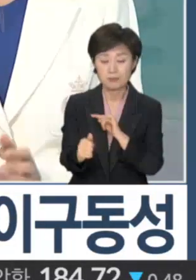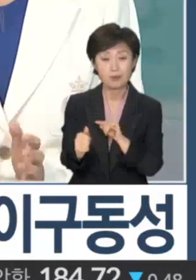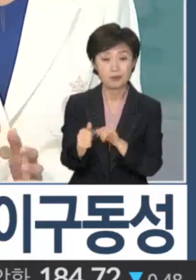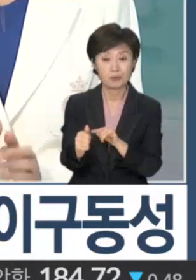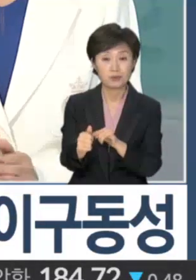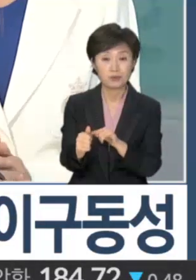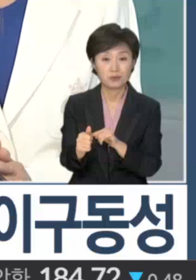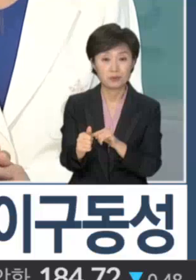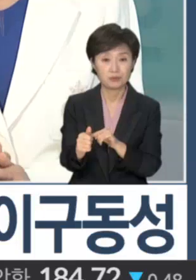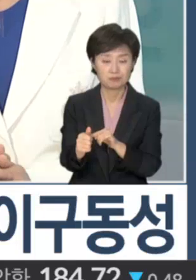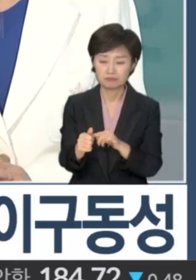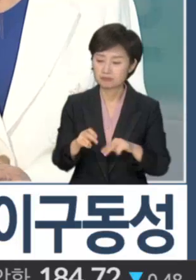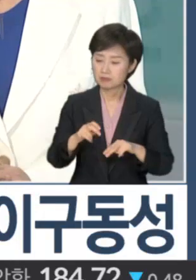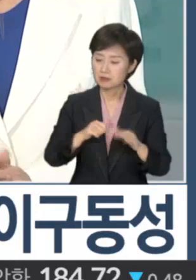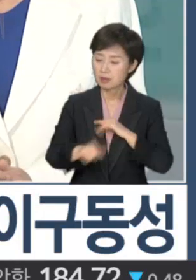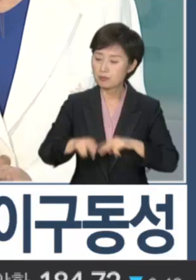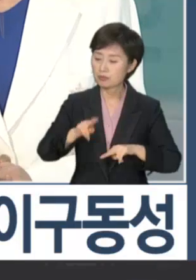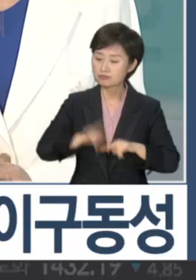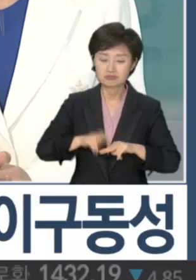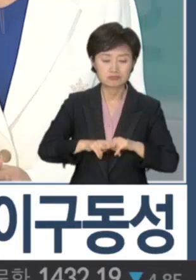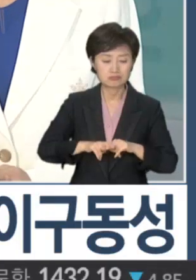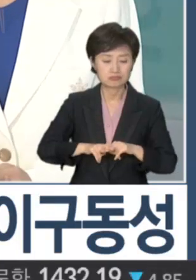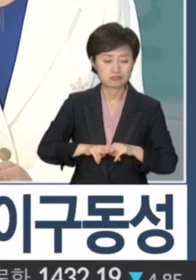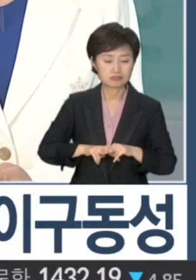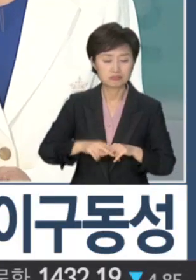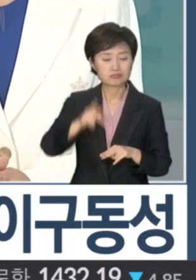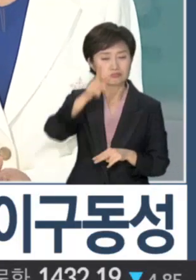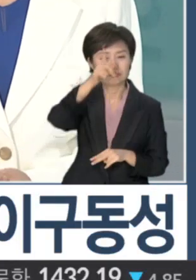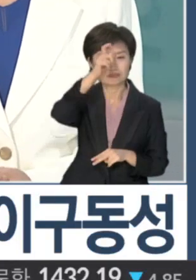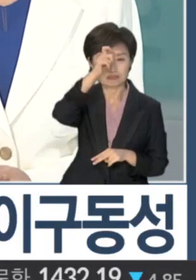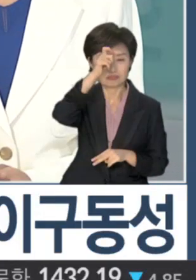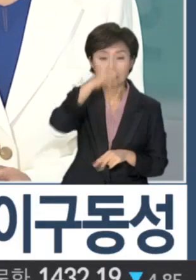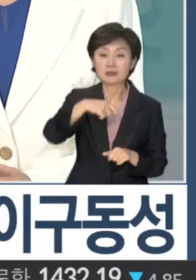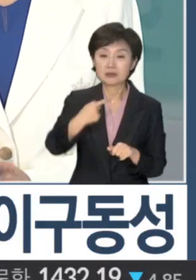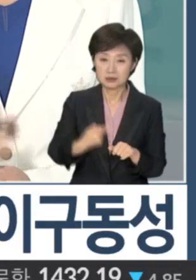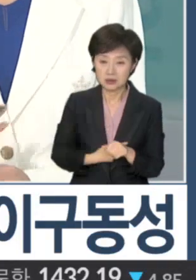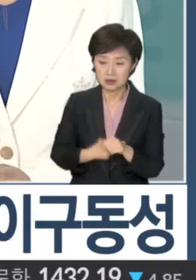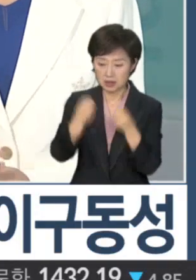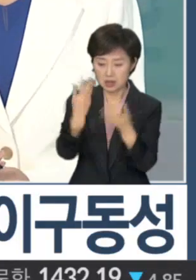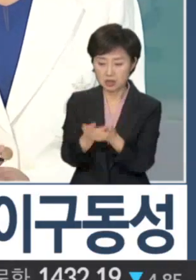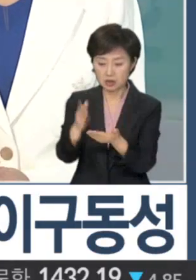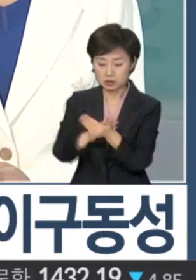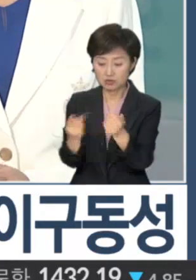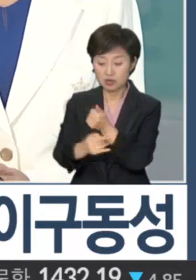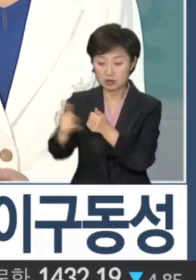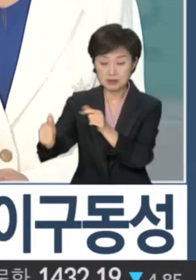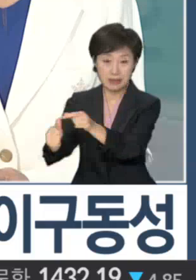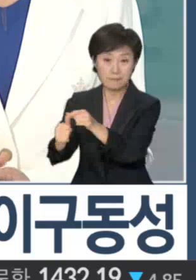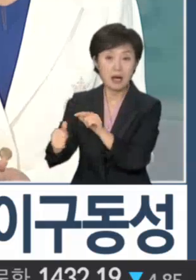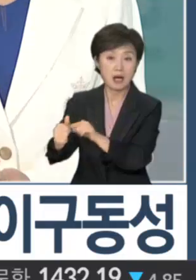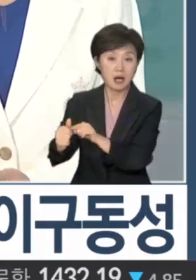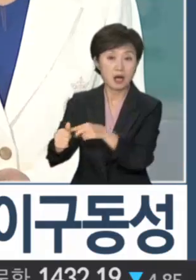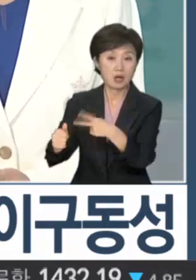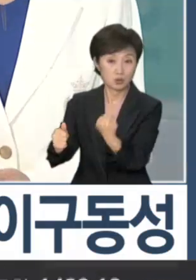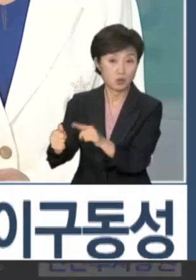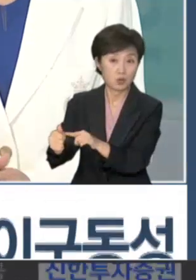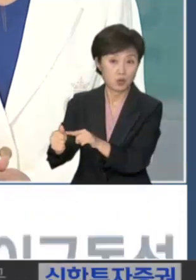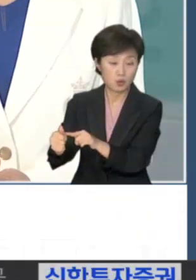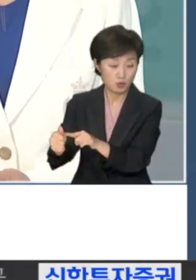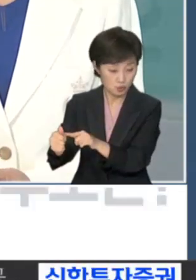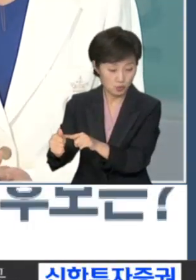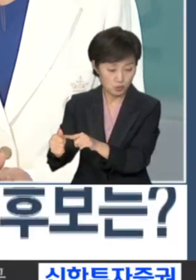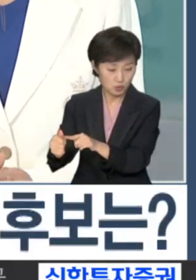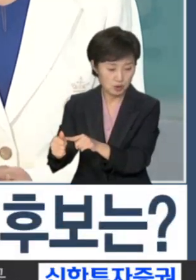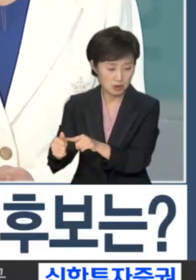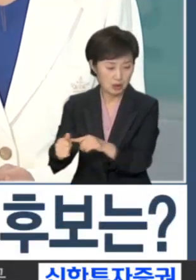대표께서 계속 자리를 유지하고 있으시면 혁신위원장이 아무리 전권을 가지고 한다 하더라도 아무래도